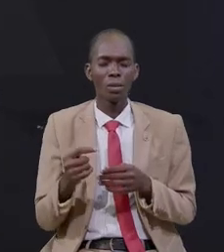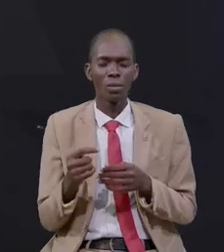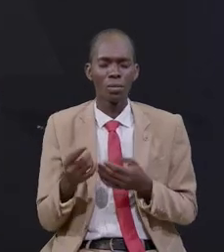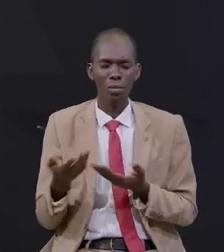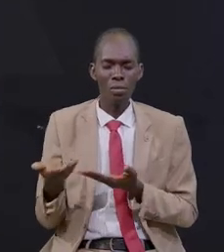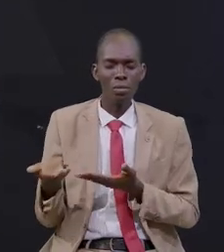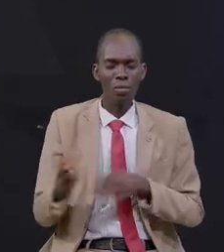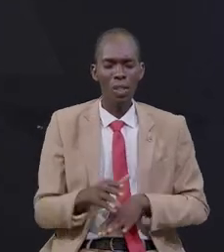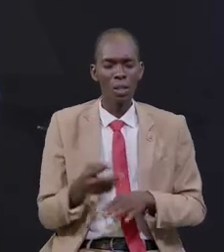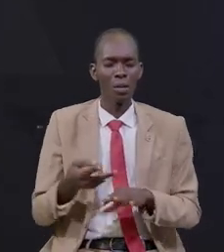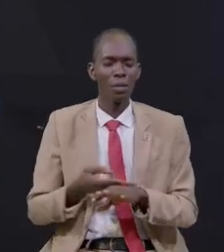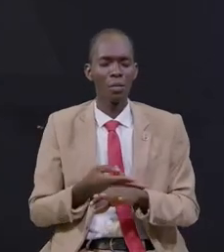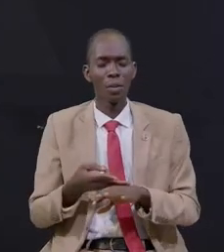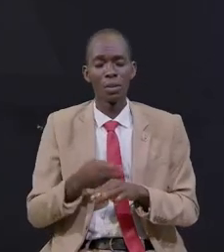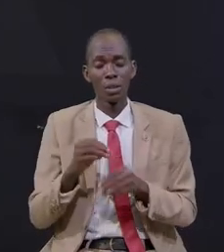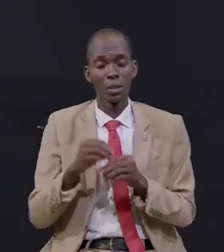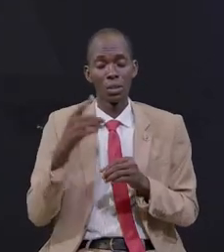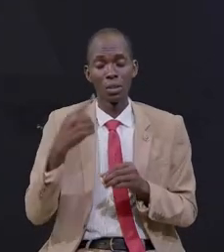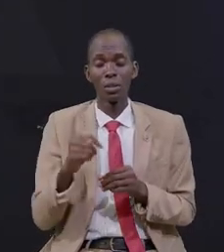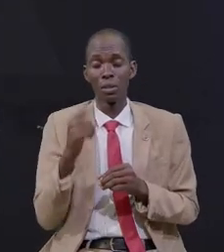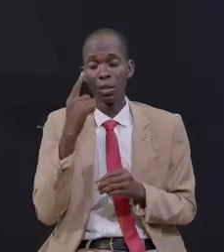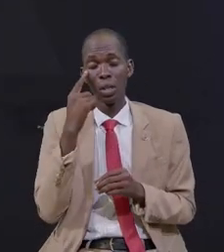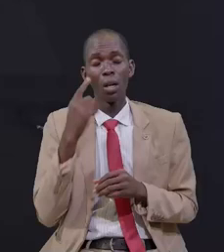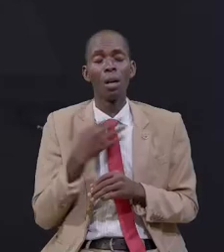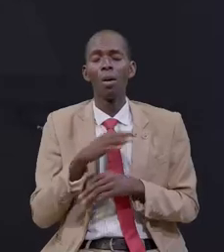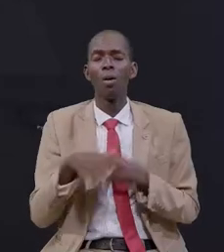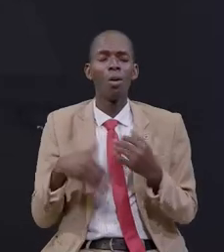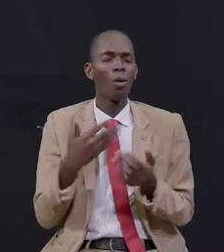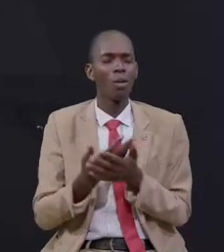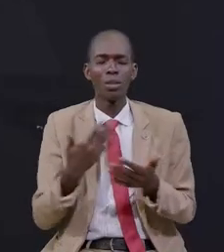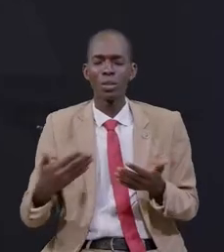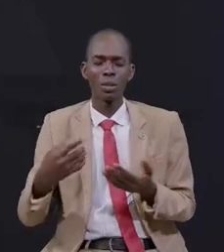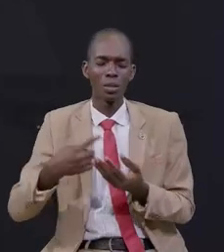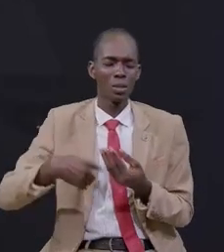N'est mort et toutes les choses,